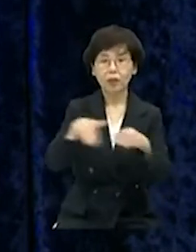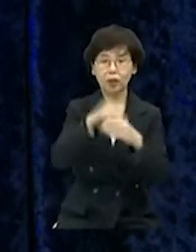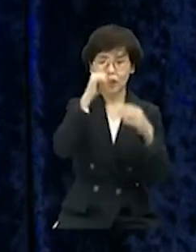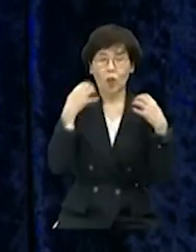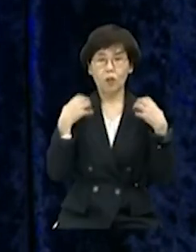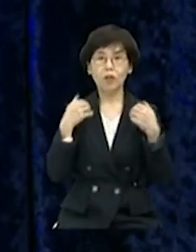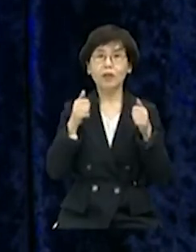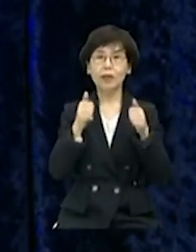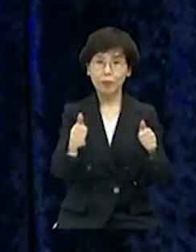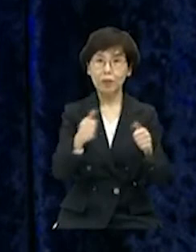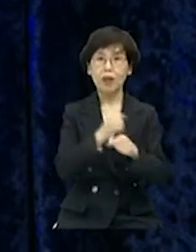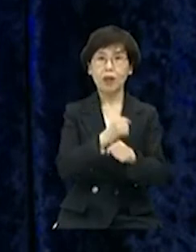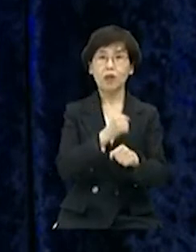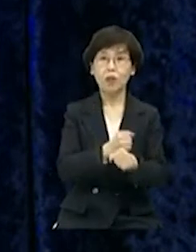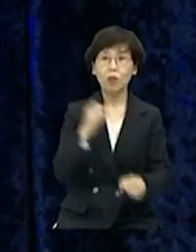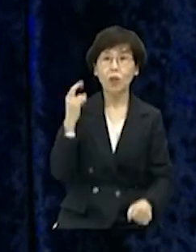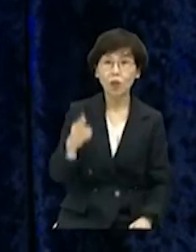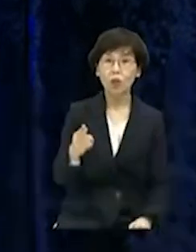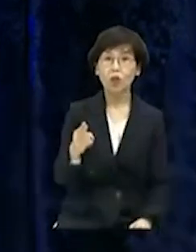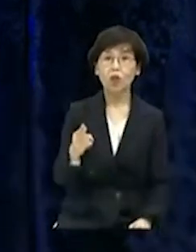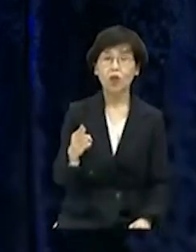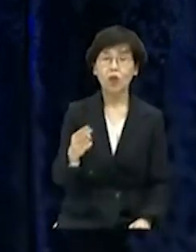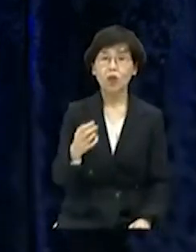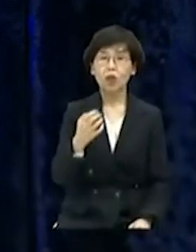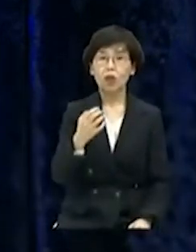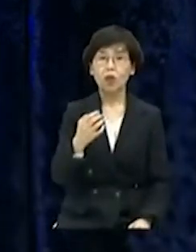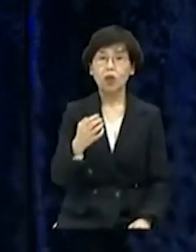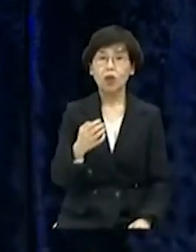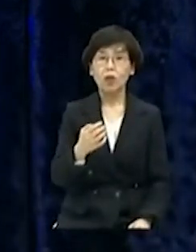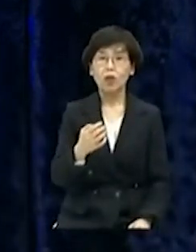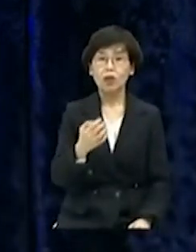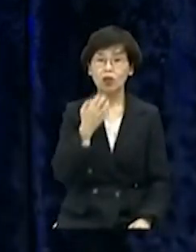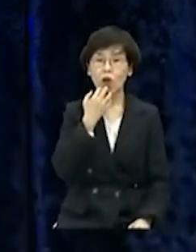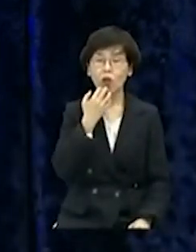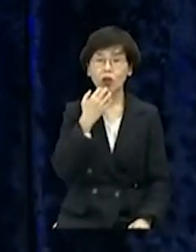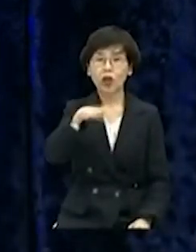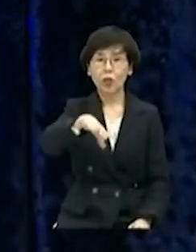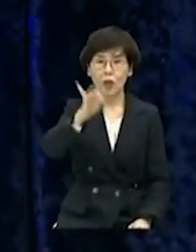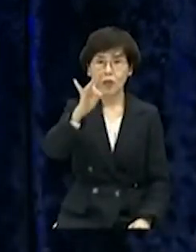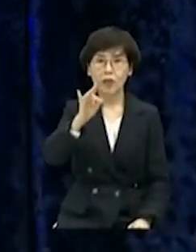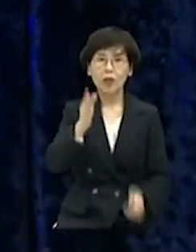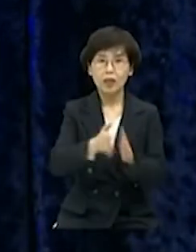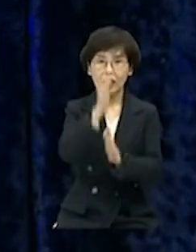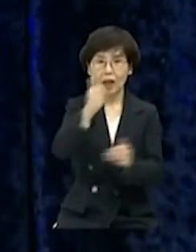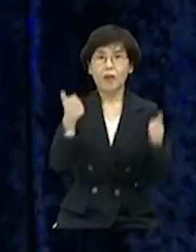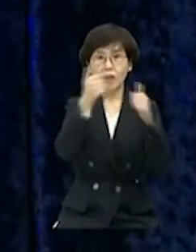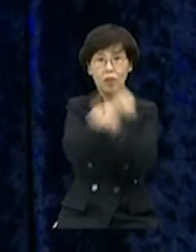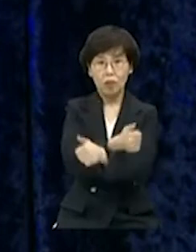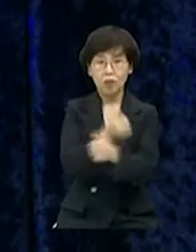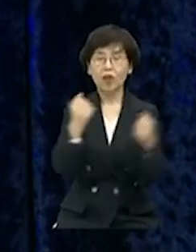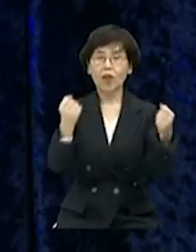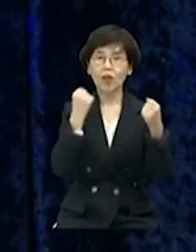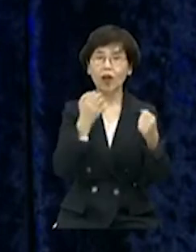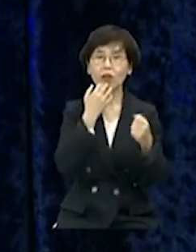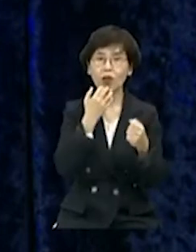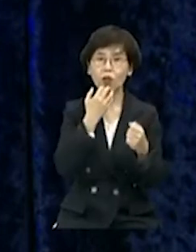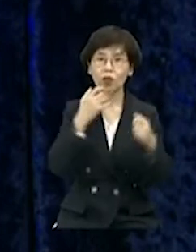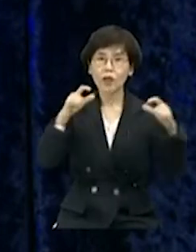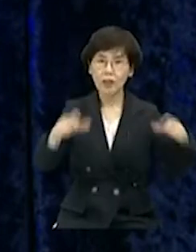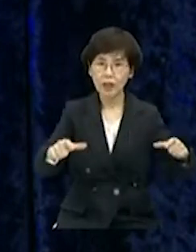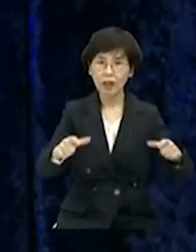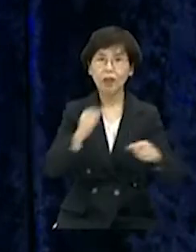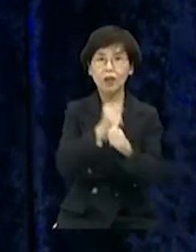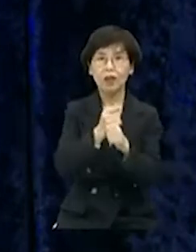문재인 정권 심판하고 그리고 서울부터 정권 교체해서 건강한 서울 만들어